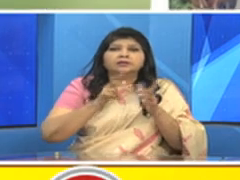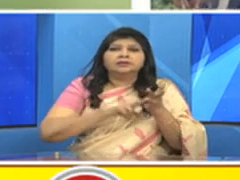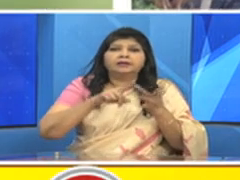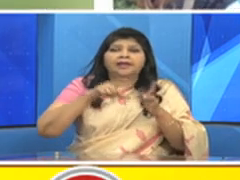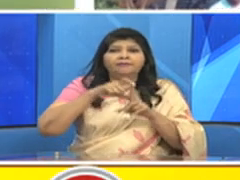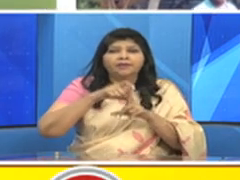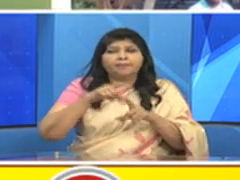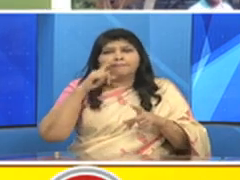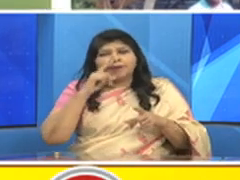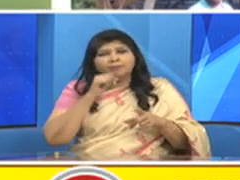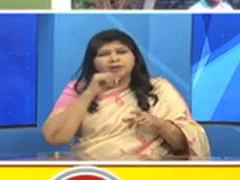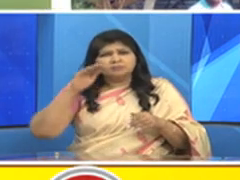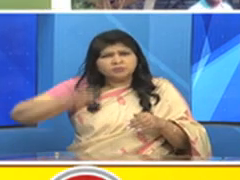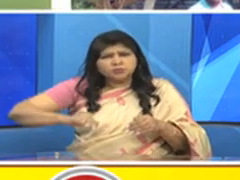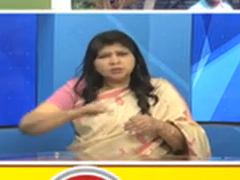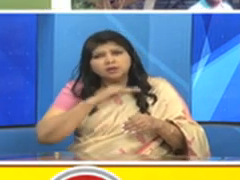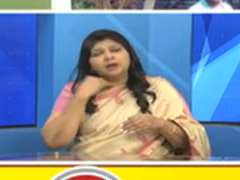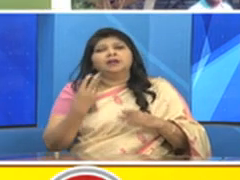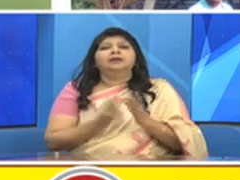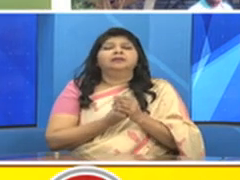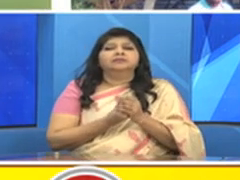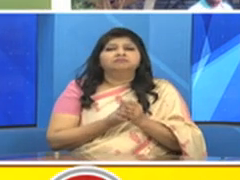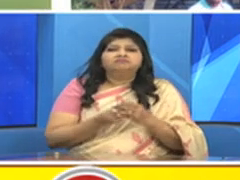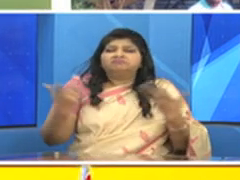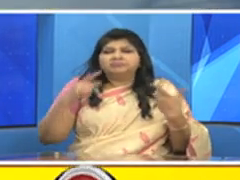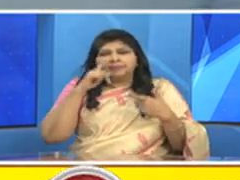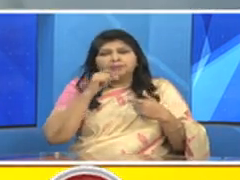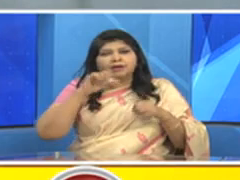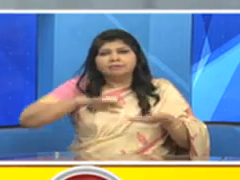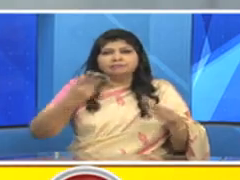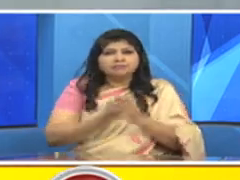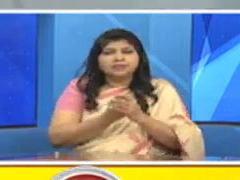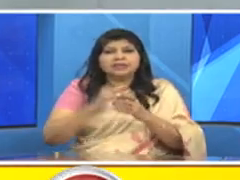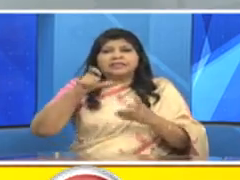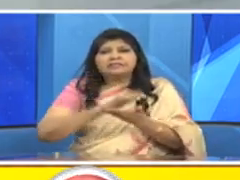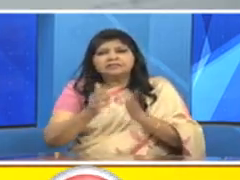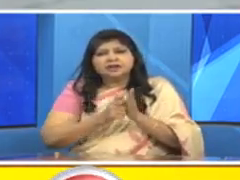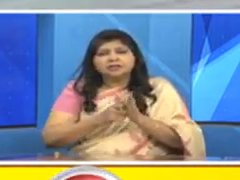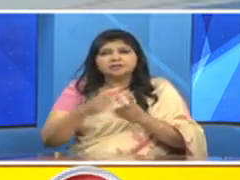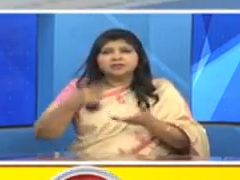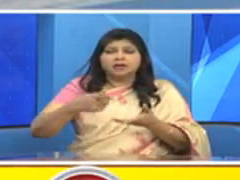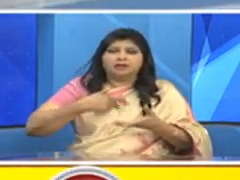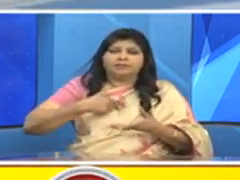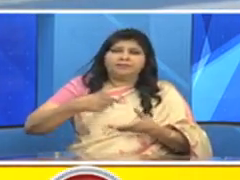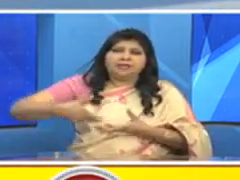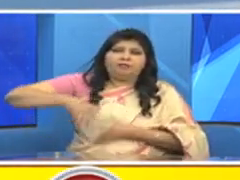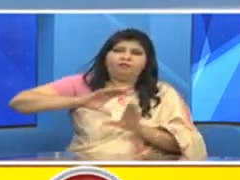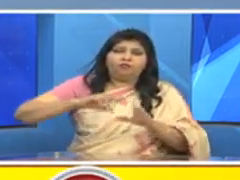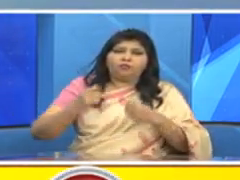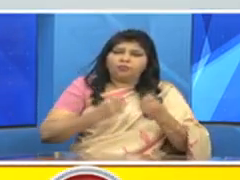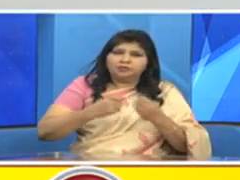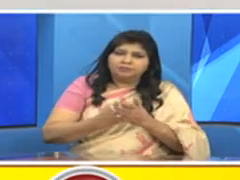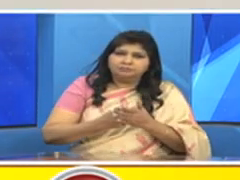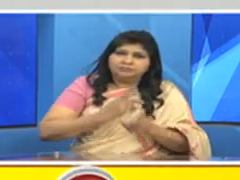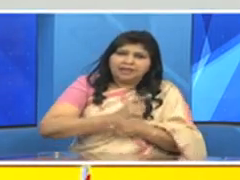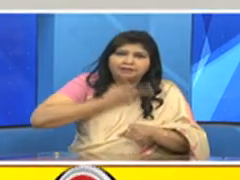से बचपन में ही माता पिता का साया उठ गया था। चाचा उन्हें फुटबॉलर बनाना चाहते थे, तो